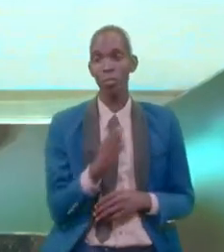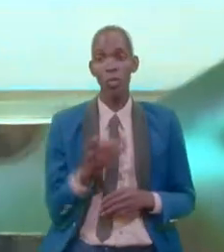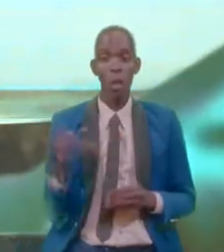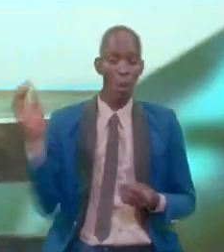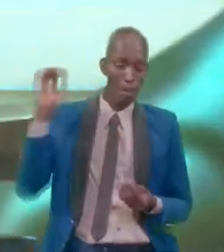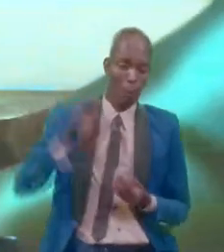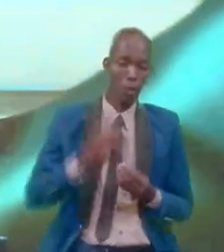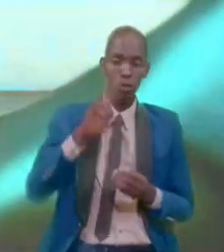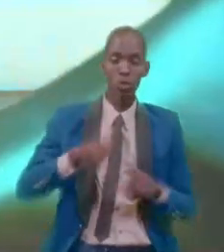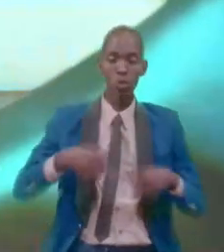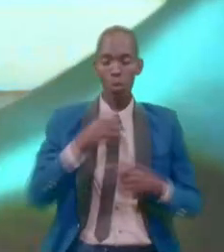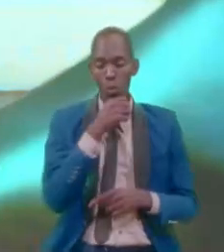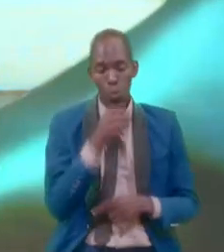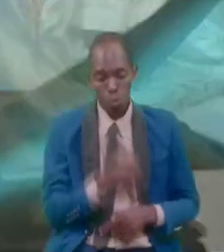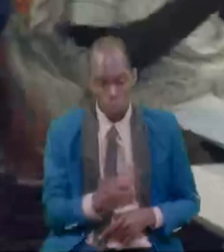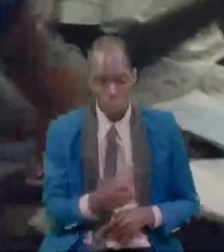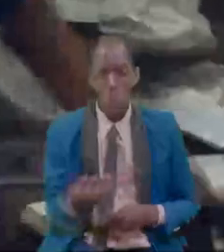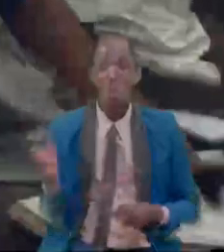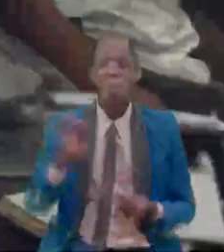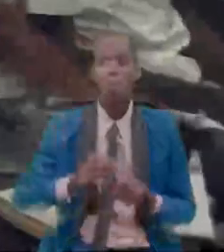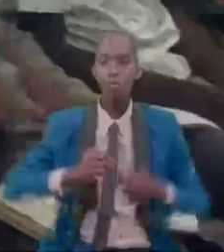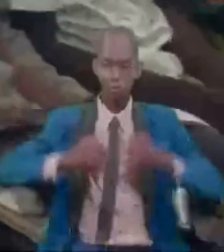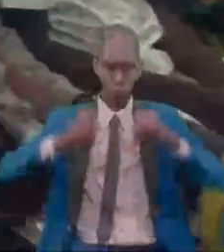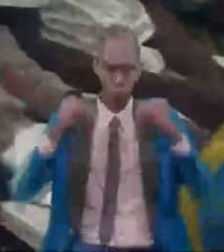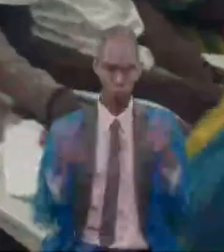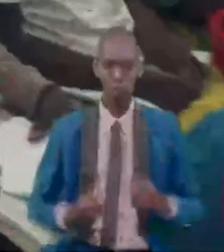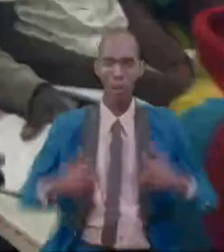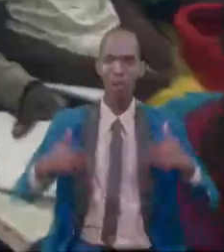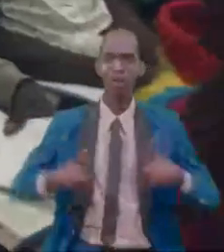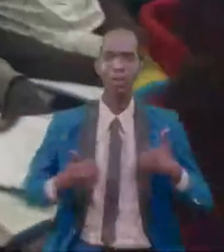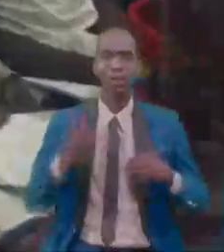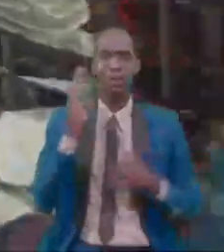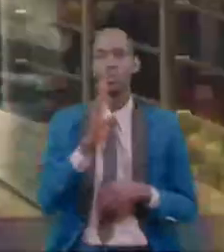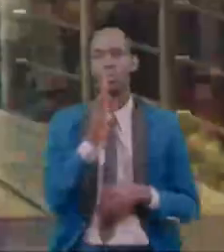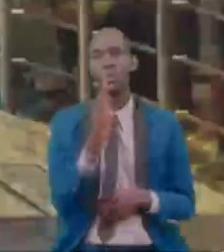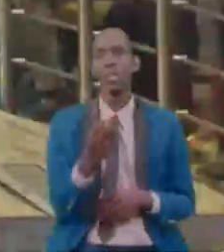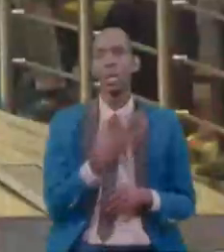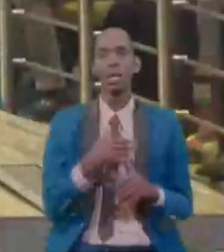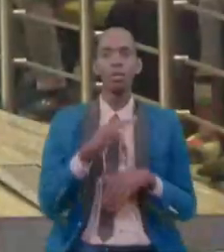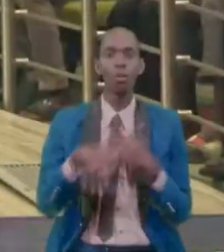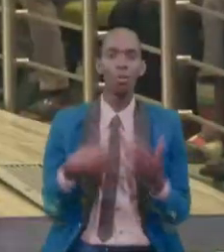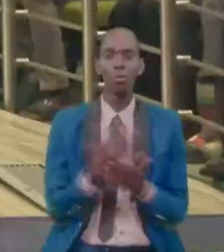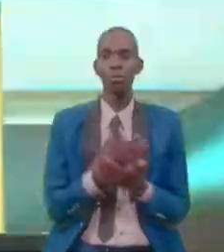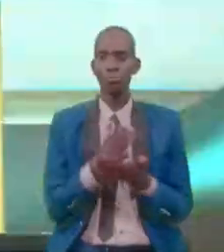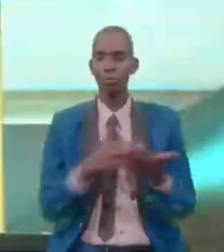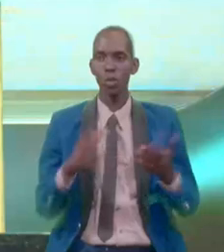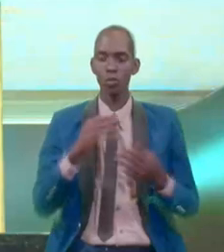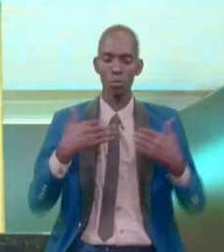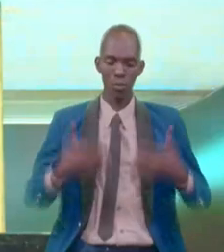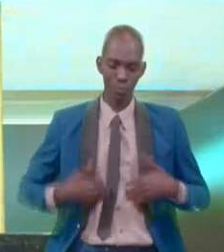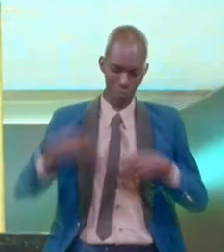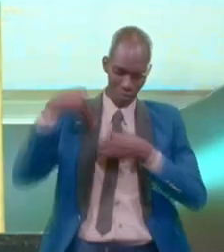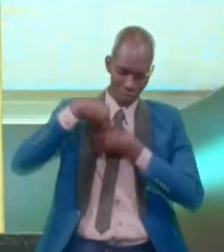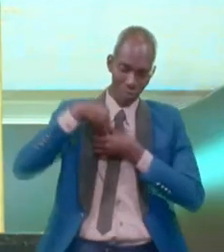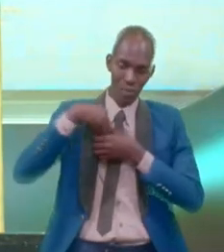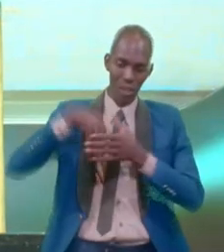Plus vous vieillissez, plus jeune vous deviendrez. Toute partie de votre corps,